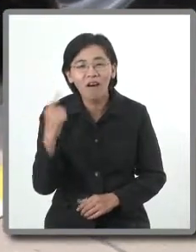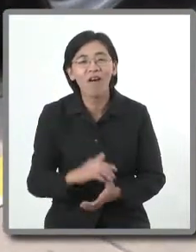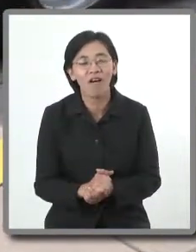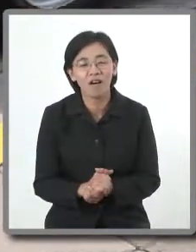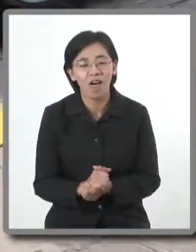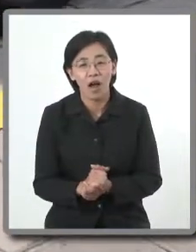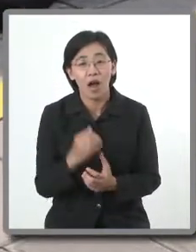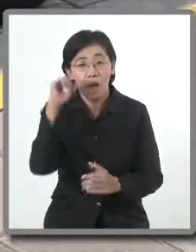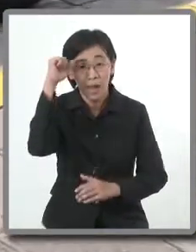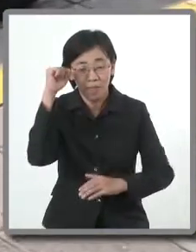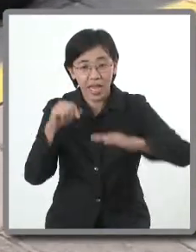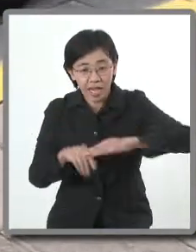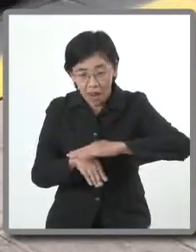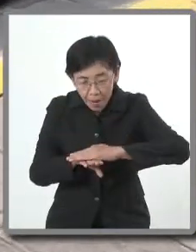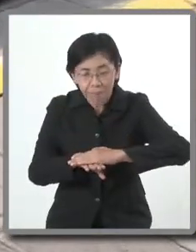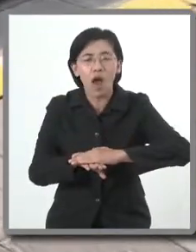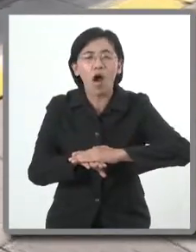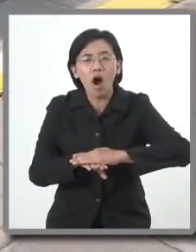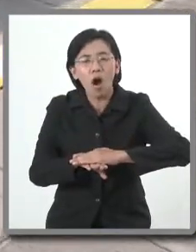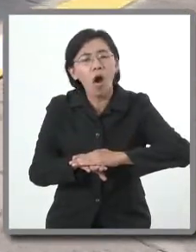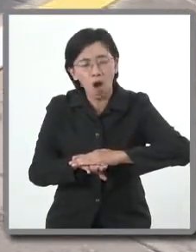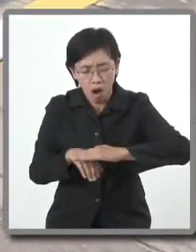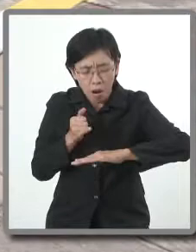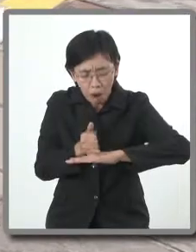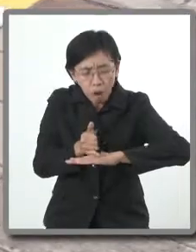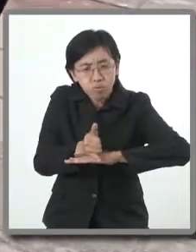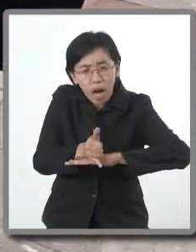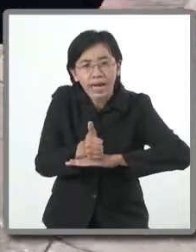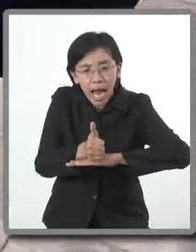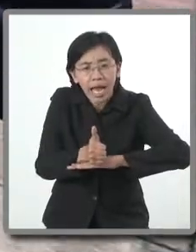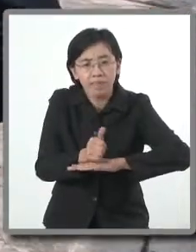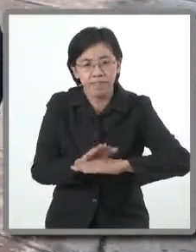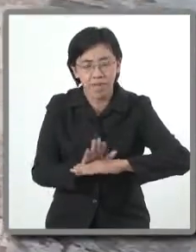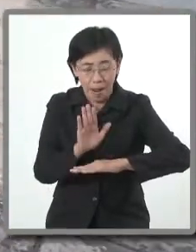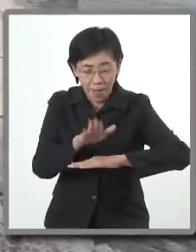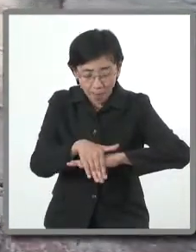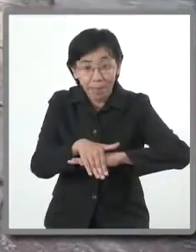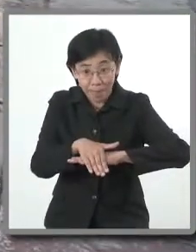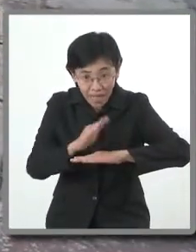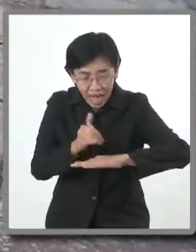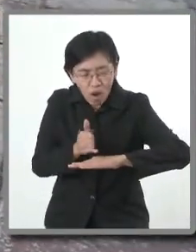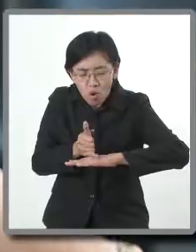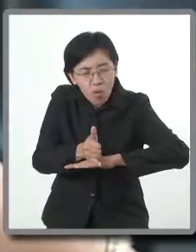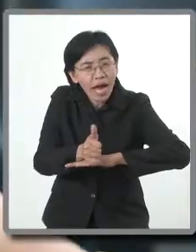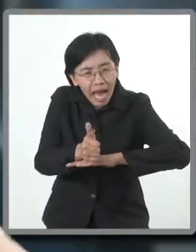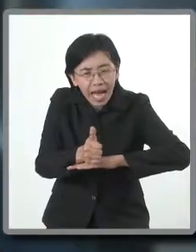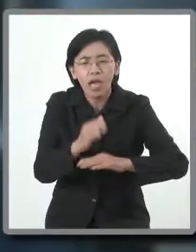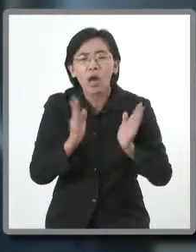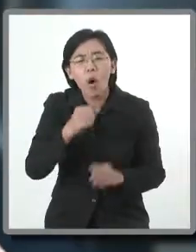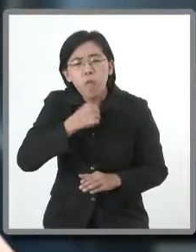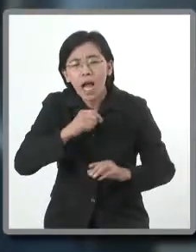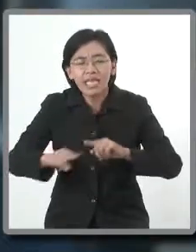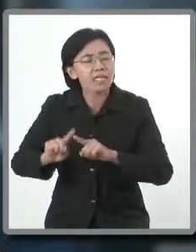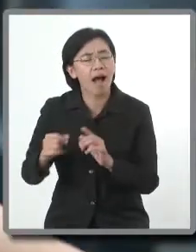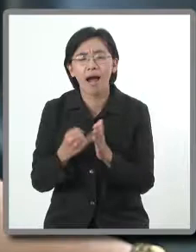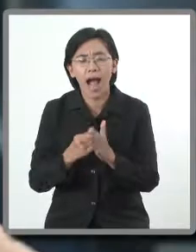อะค่ะเวลาจอดเข้าป้ายปุ๊บมันก็จะตรงกับไอ้ฟุตบาทเลยอะค่ะก้าวขึ้นมาแบบสบายเลยคนแก่แล้วกันก็ไม่มีบันได